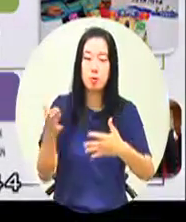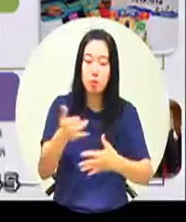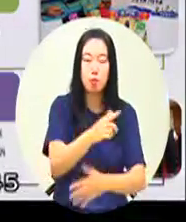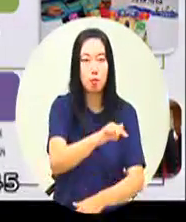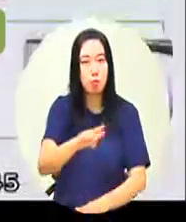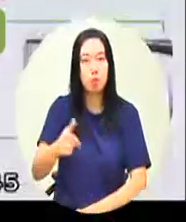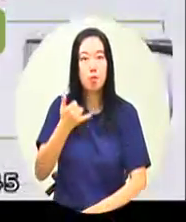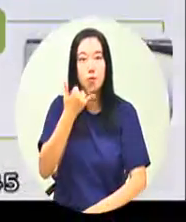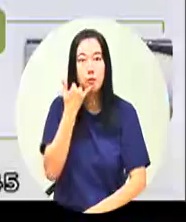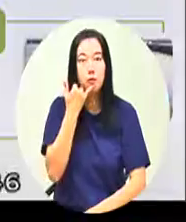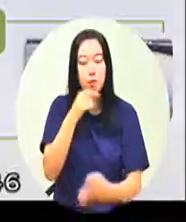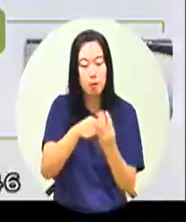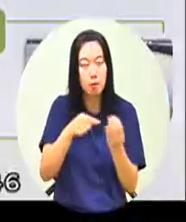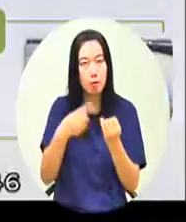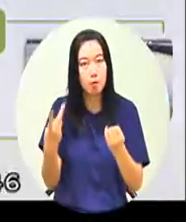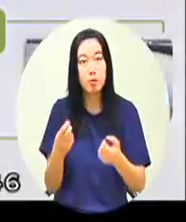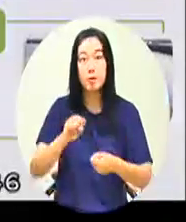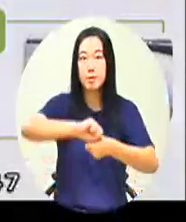量。